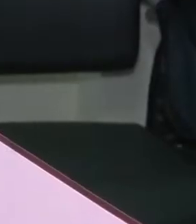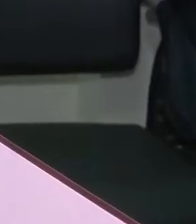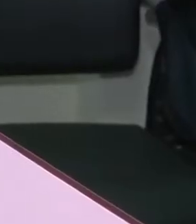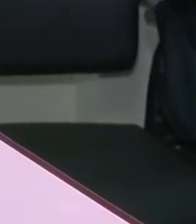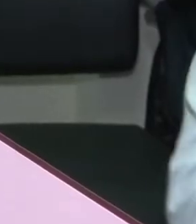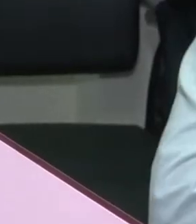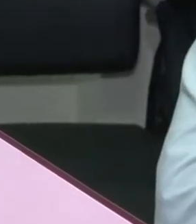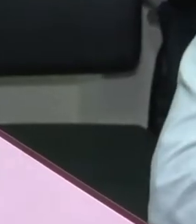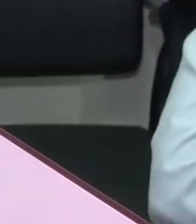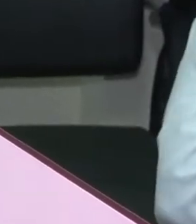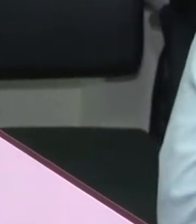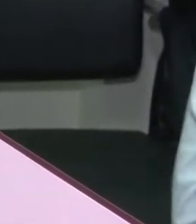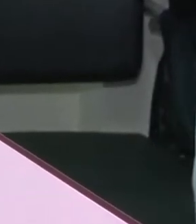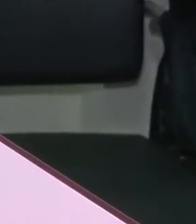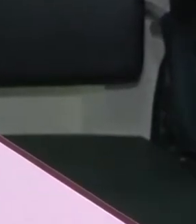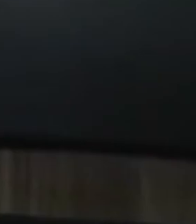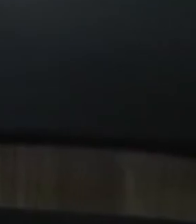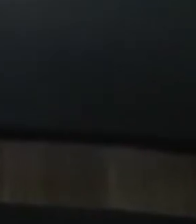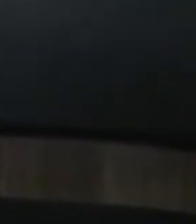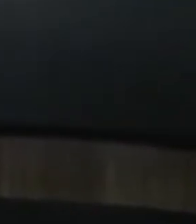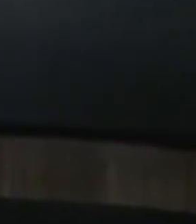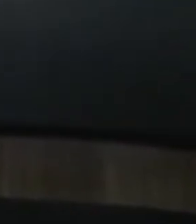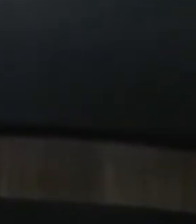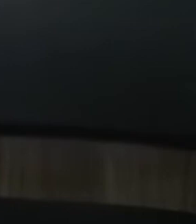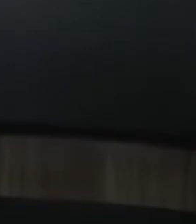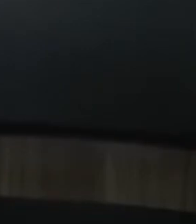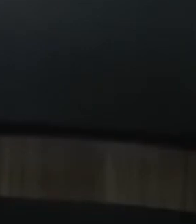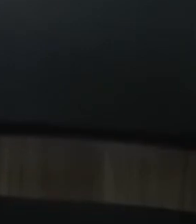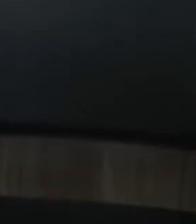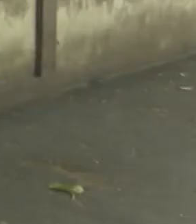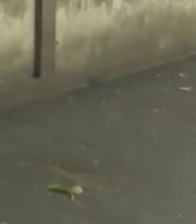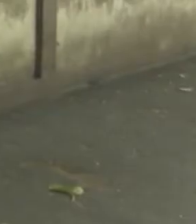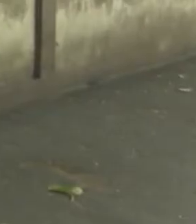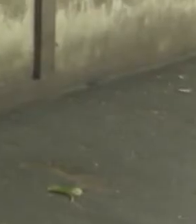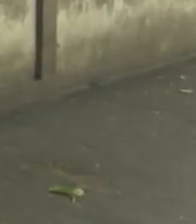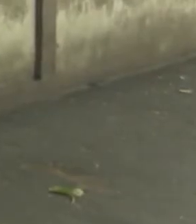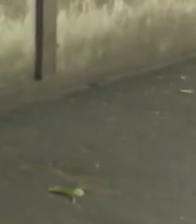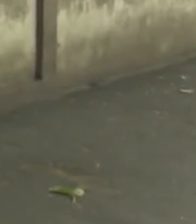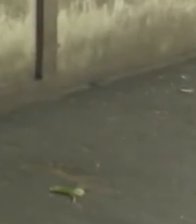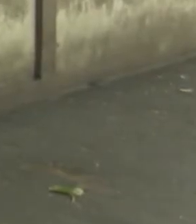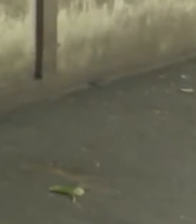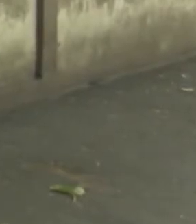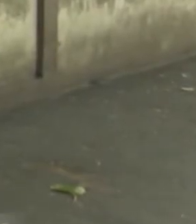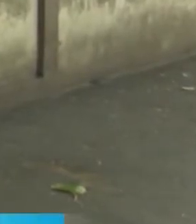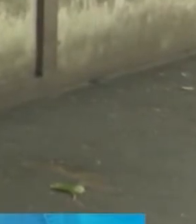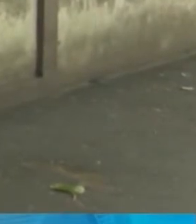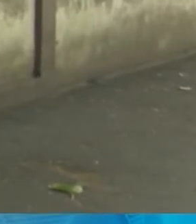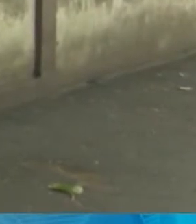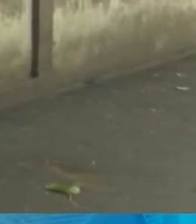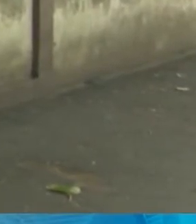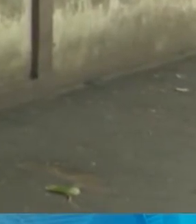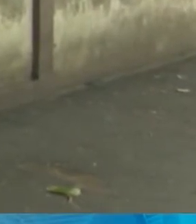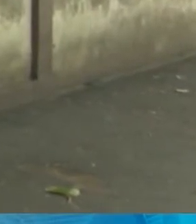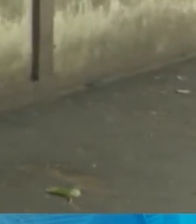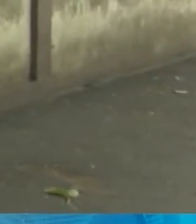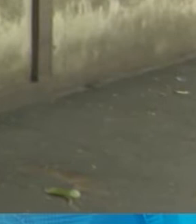ivoiriens ont dû mettre un peu d'eau dans leur vin, à la grande joie des populations. Je soutiens vraiment l'initiative de l'opposition. Il fallait quand même